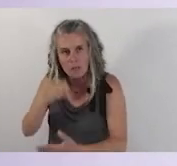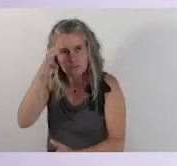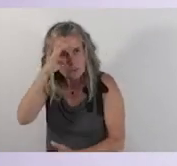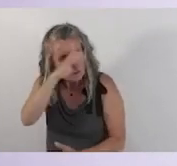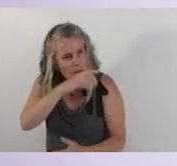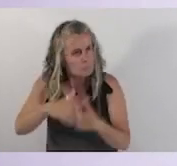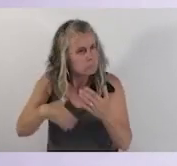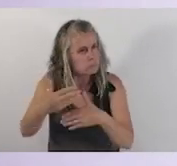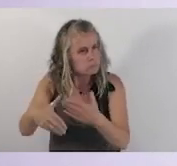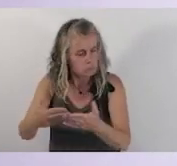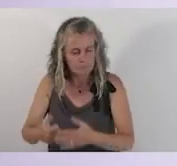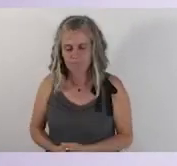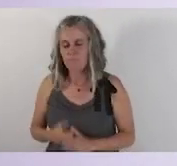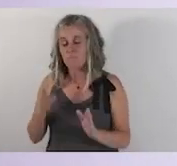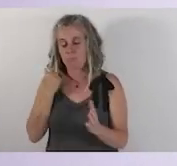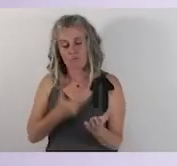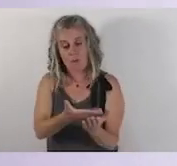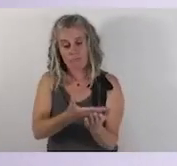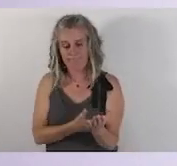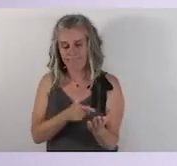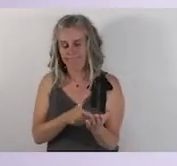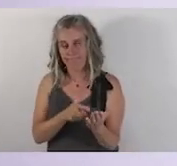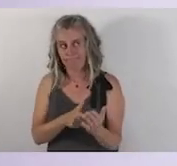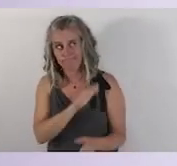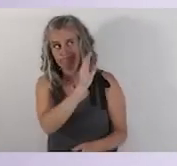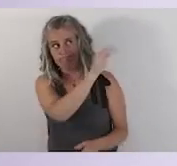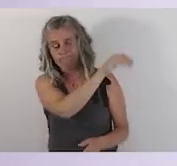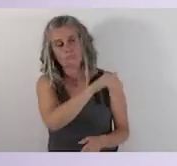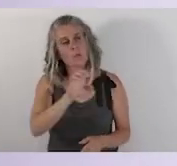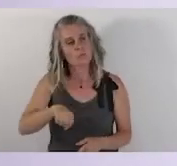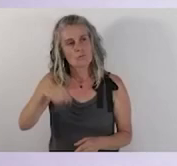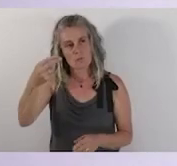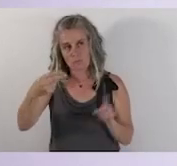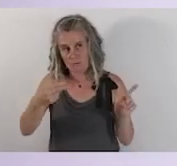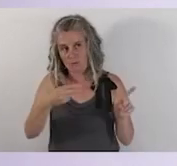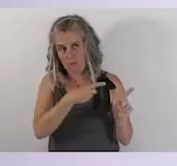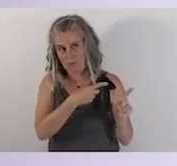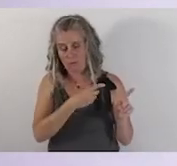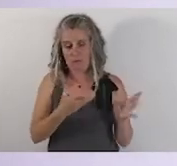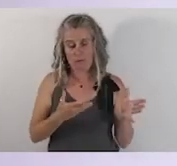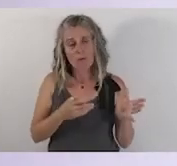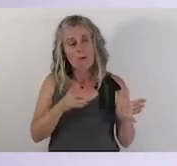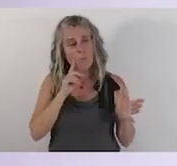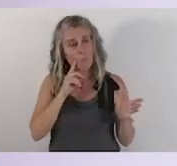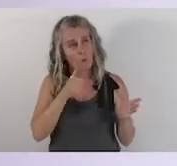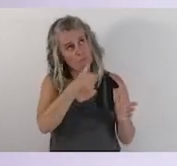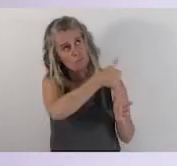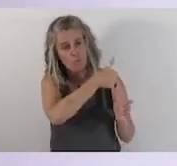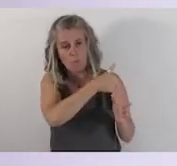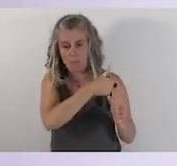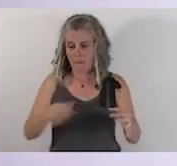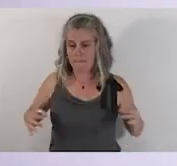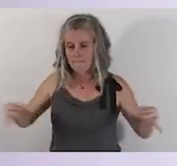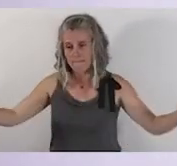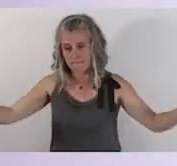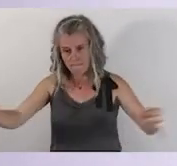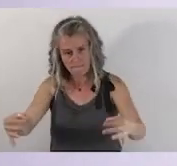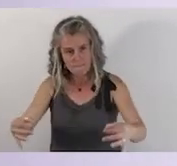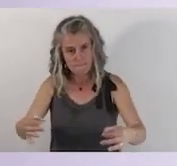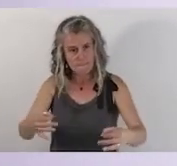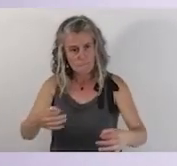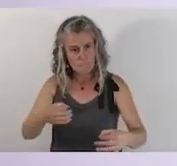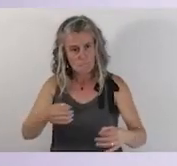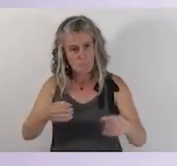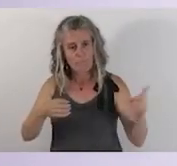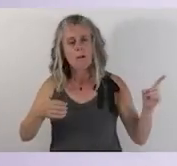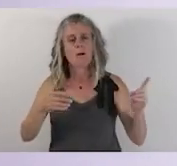par le biais de cette lettre l'éducation nationale, ses représentants de notre territoire, c'est-à-dire le recteur et le DAZEN, afin d'avoir